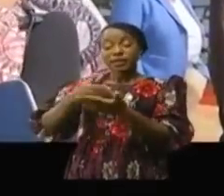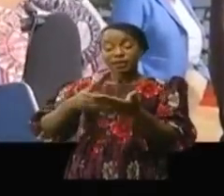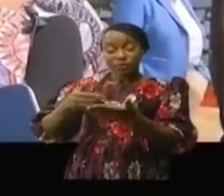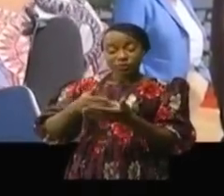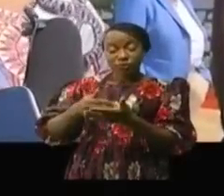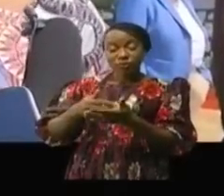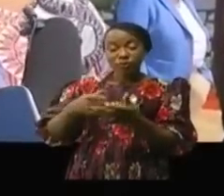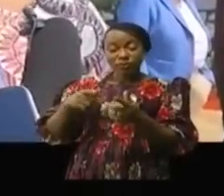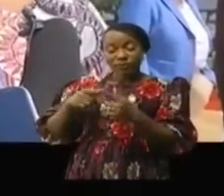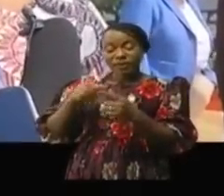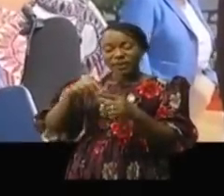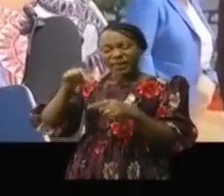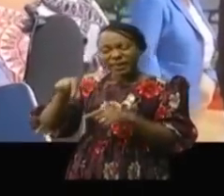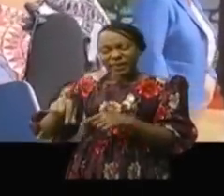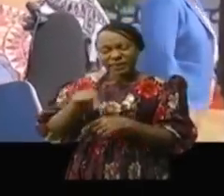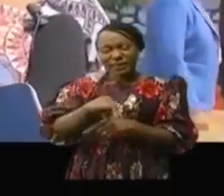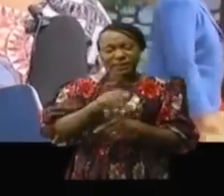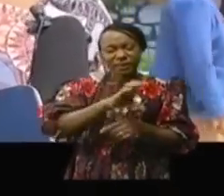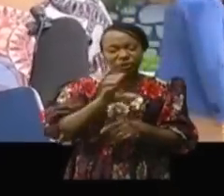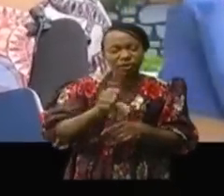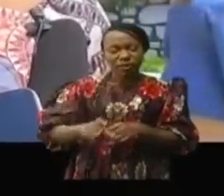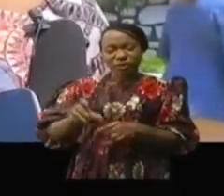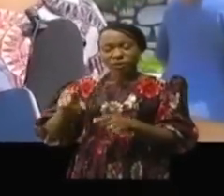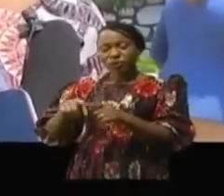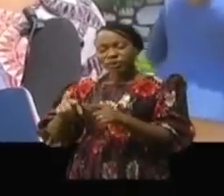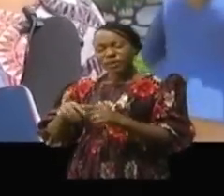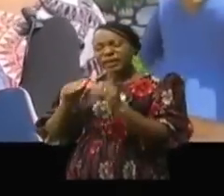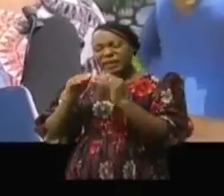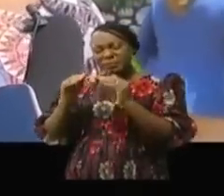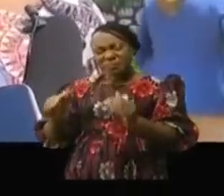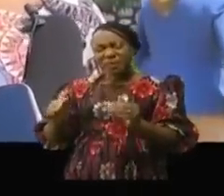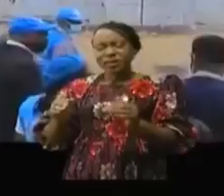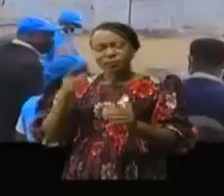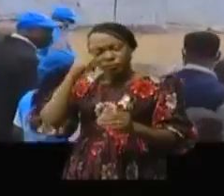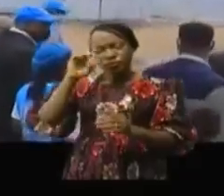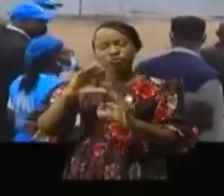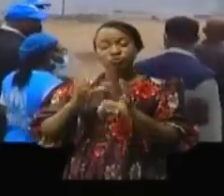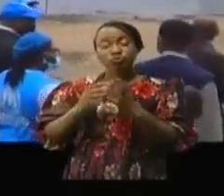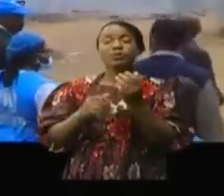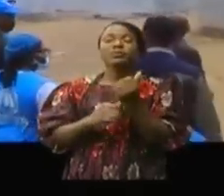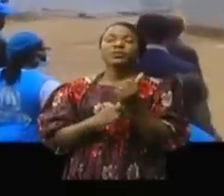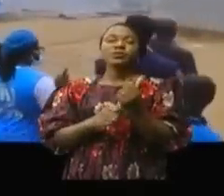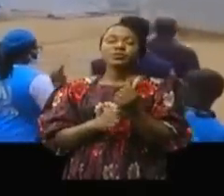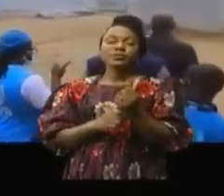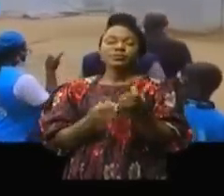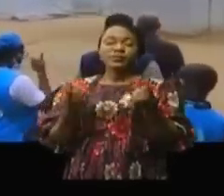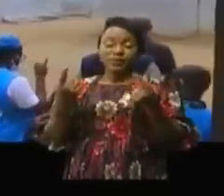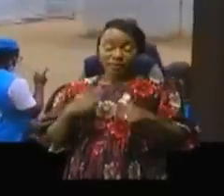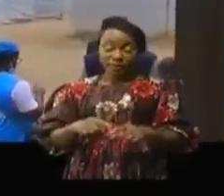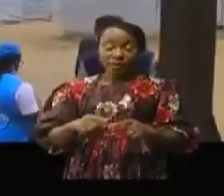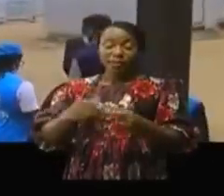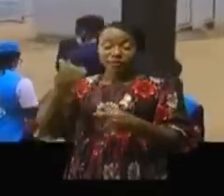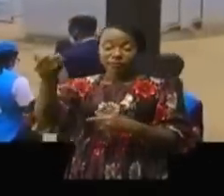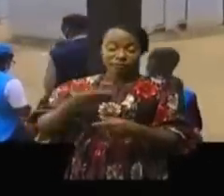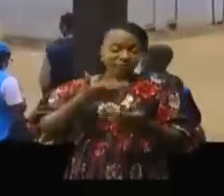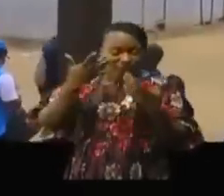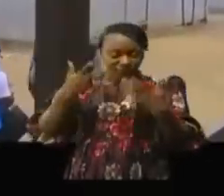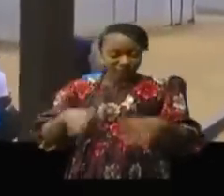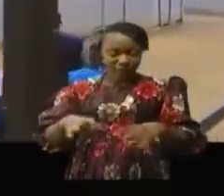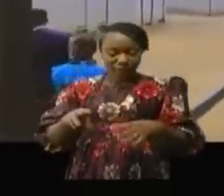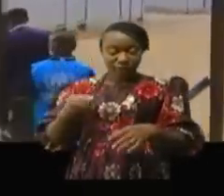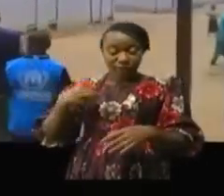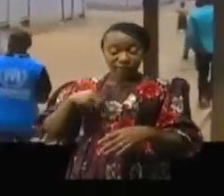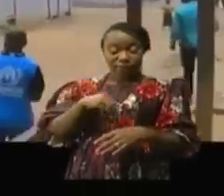vers leur localité d'origine et la paix durable pour tous. Aussitôt l'audience terminée, les membres de la délégation